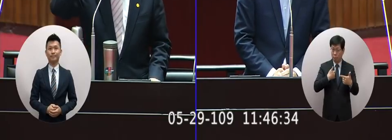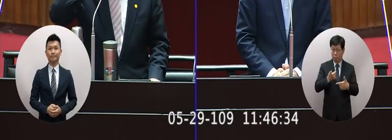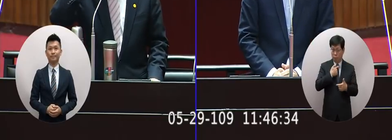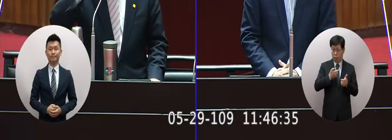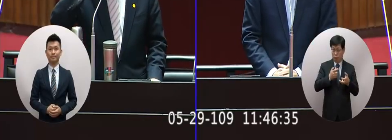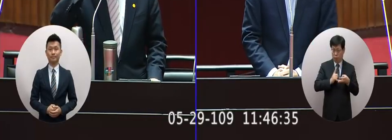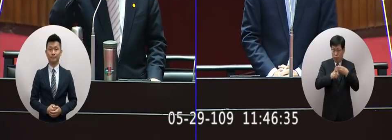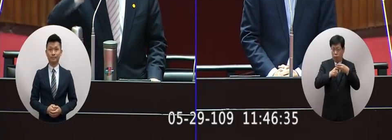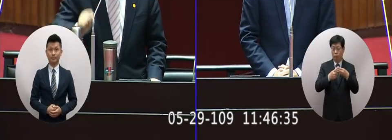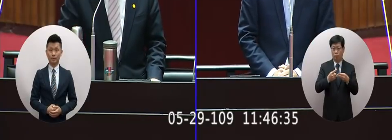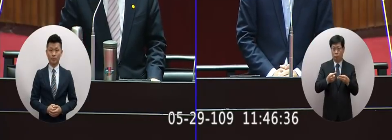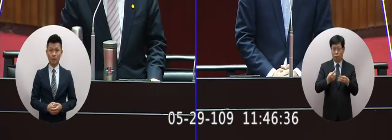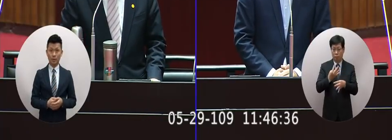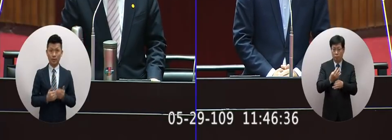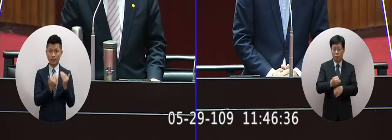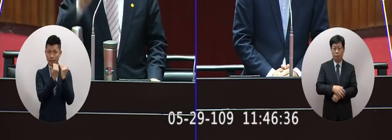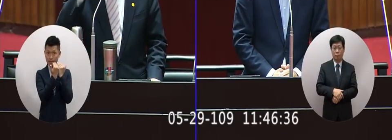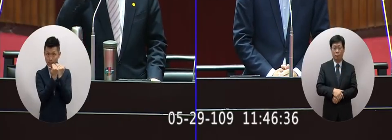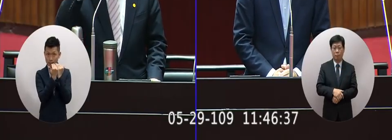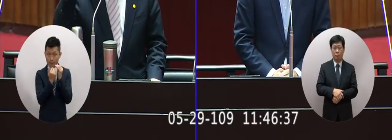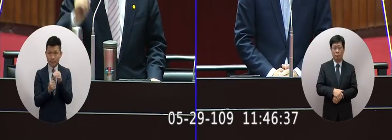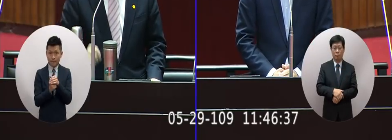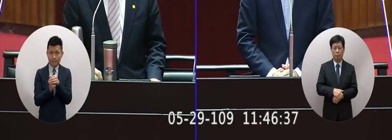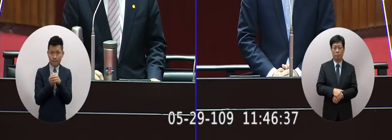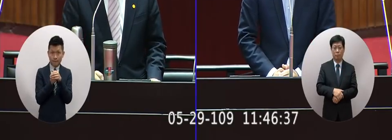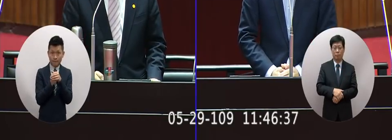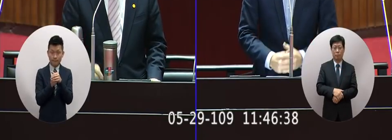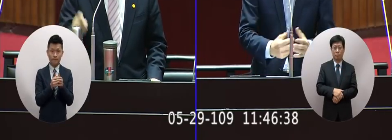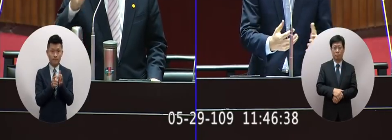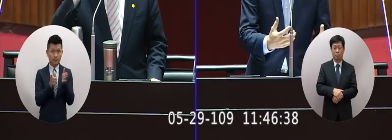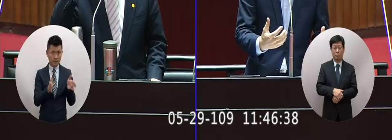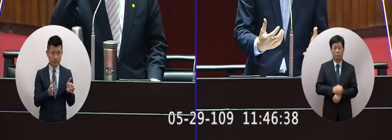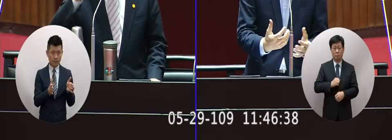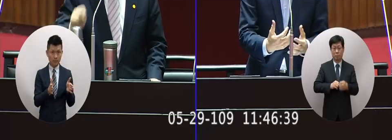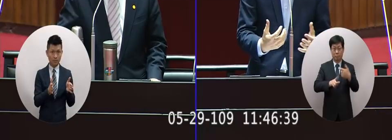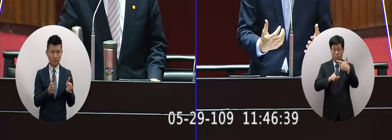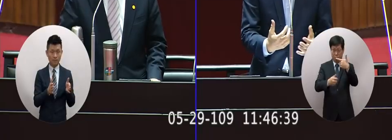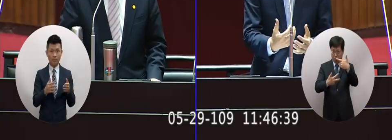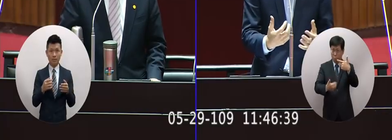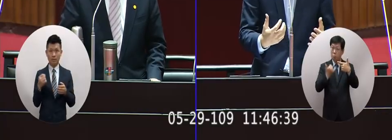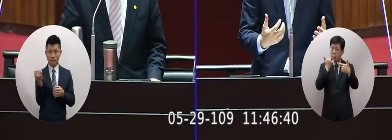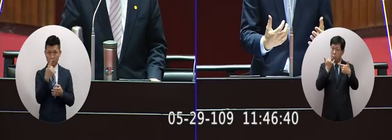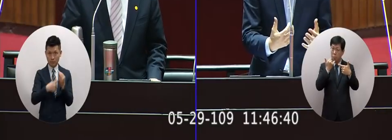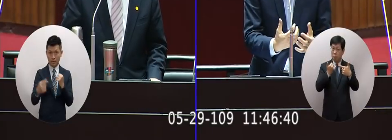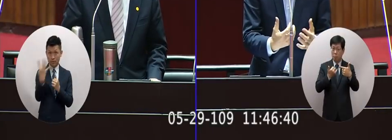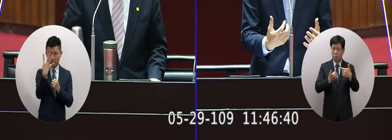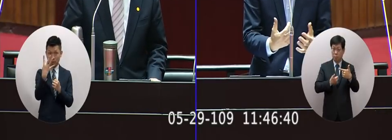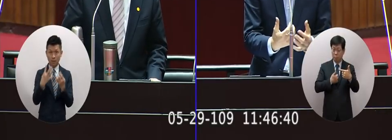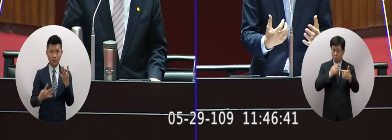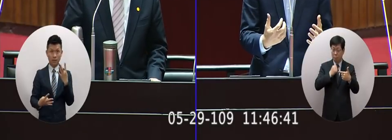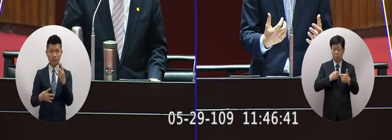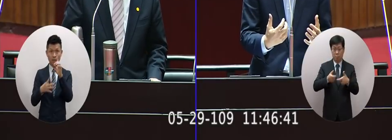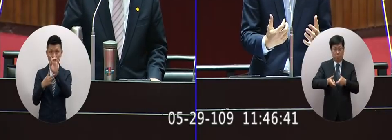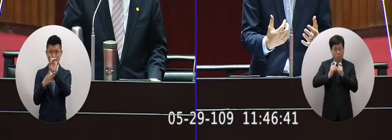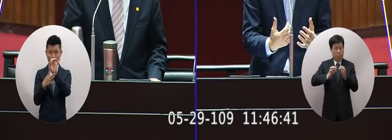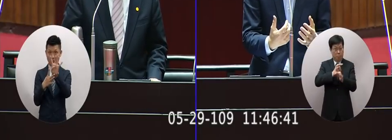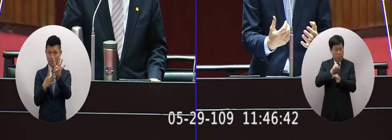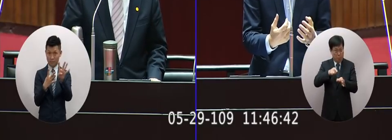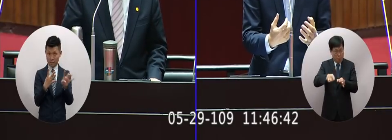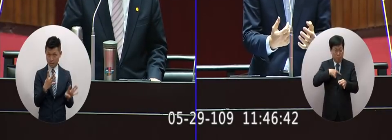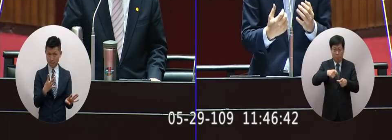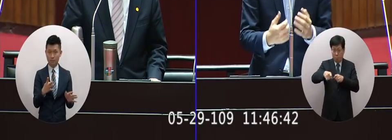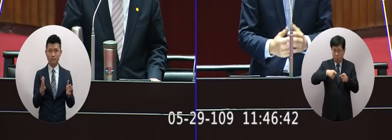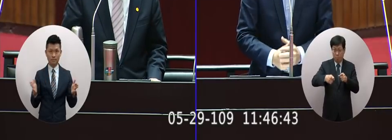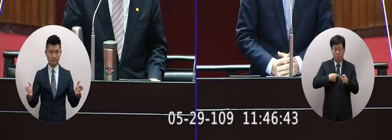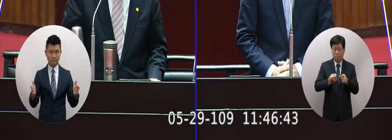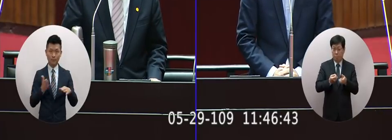一个关键日子？ 就是四个前五期满， 对， 1个14天。 所以6月7号是不是可以有振兴措